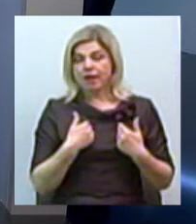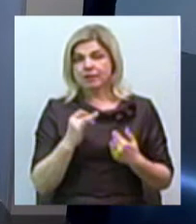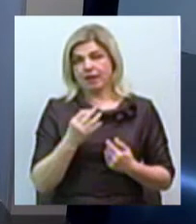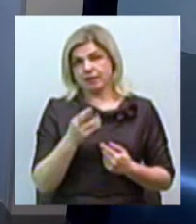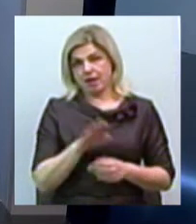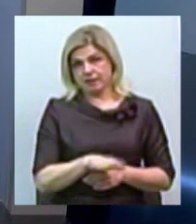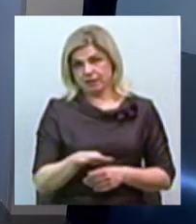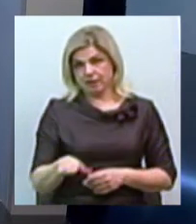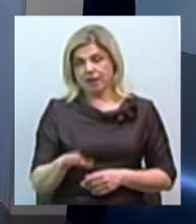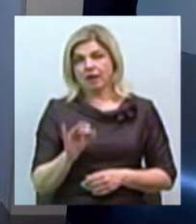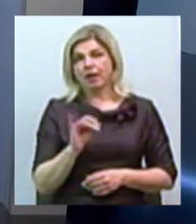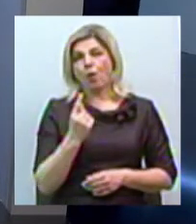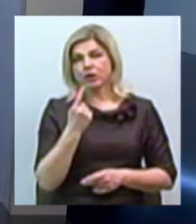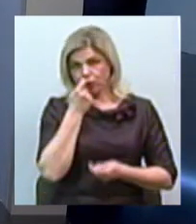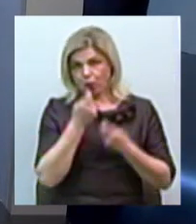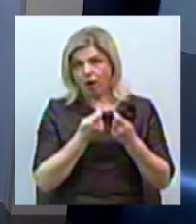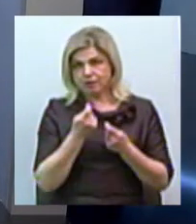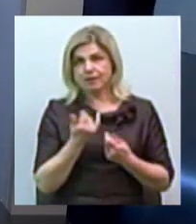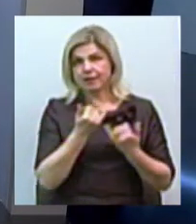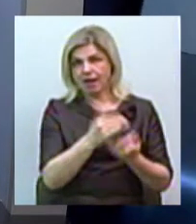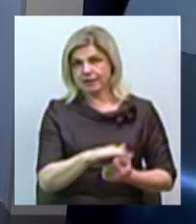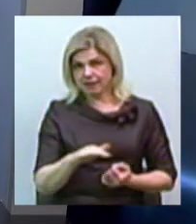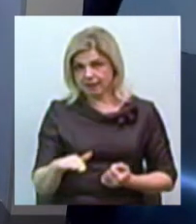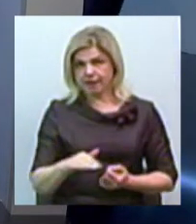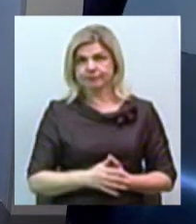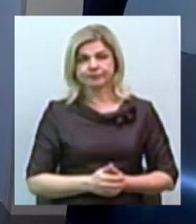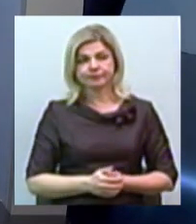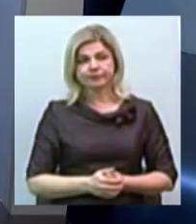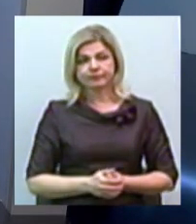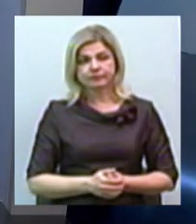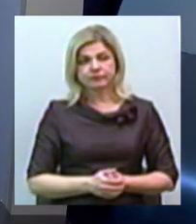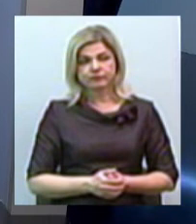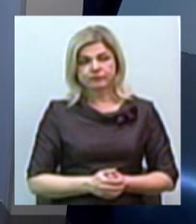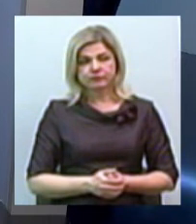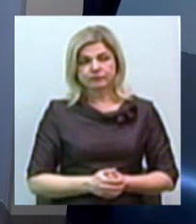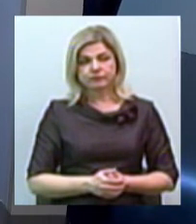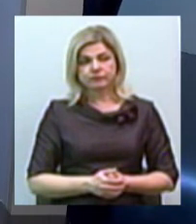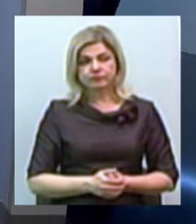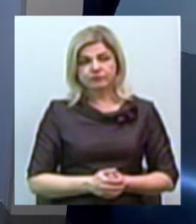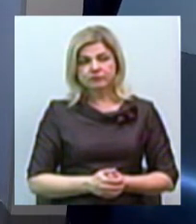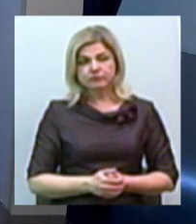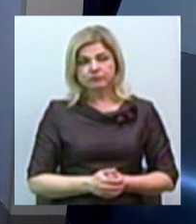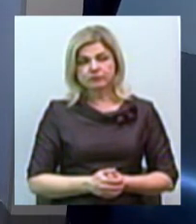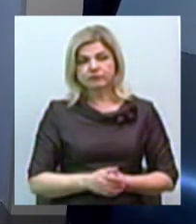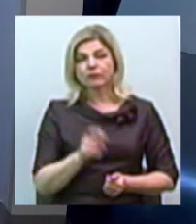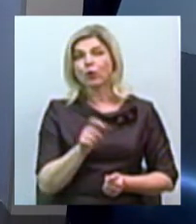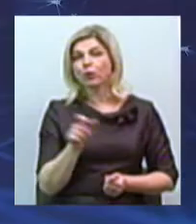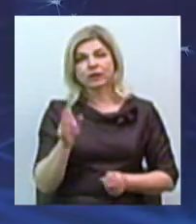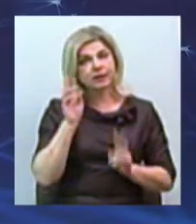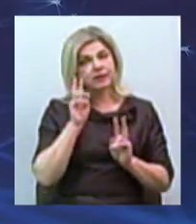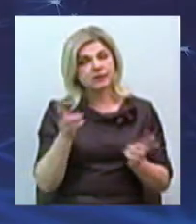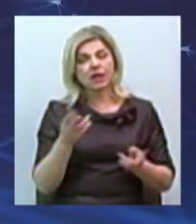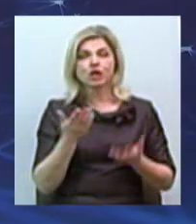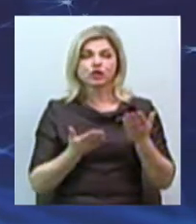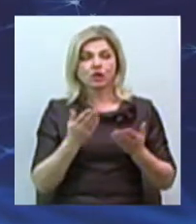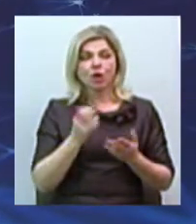скажу потім один нюанс. Так, тому що люди, не знаючи, оцінили мене, оцінили